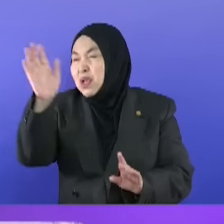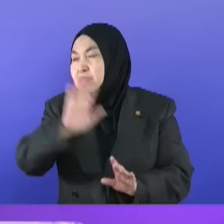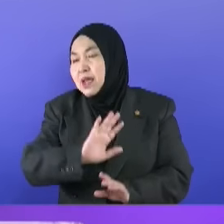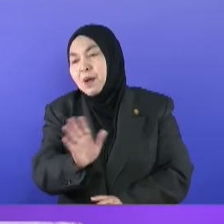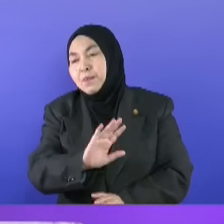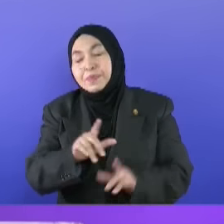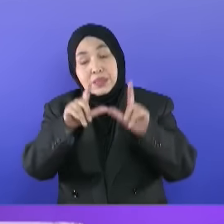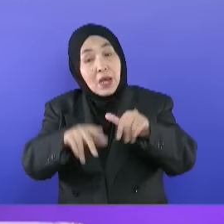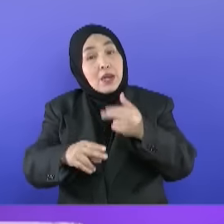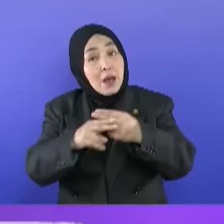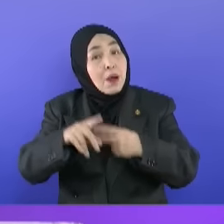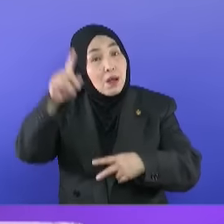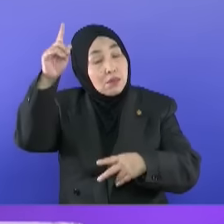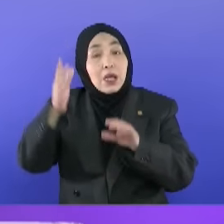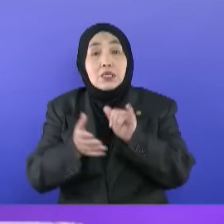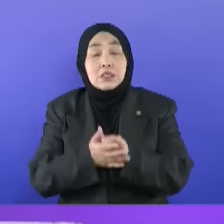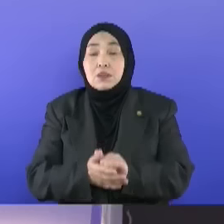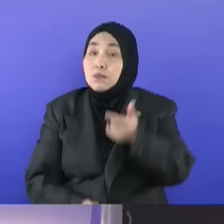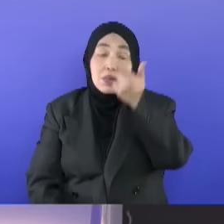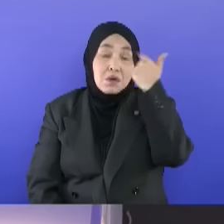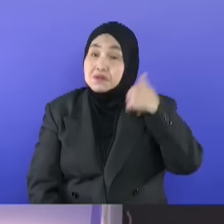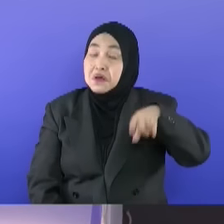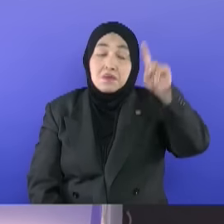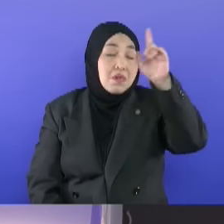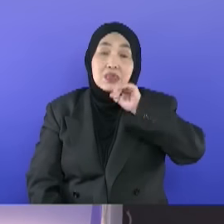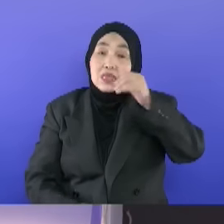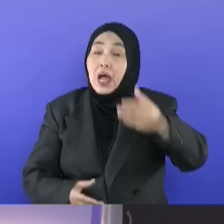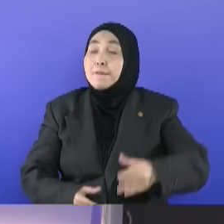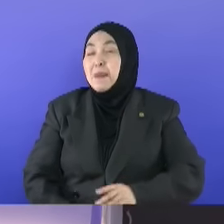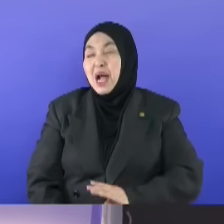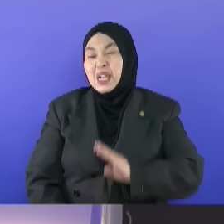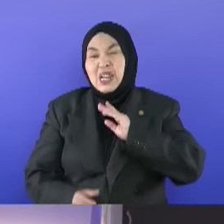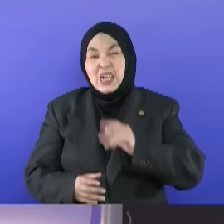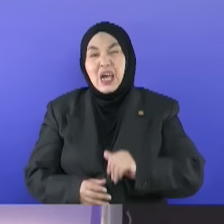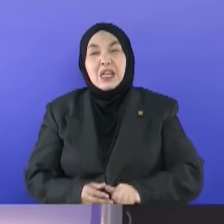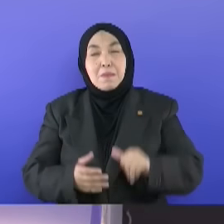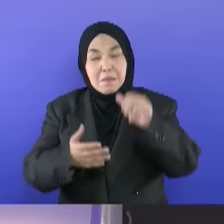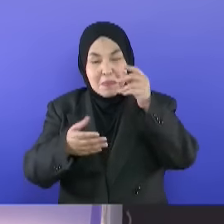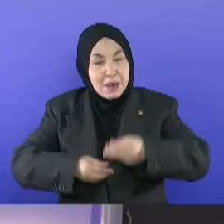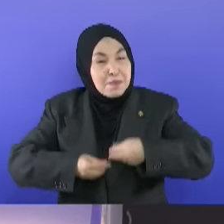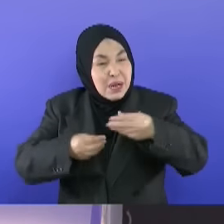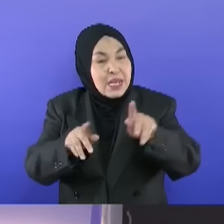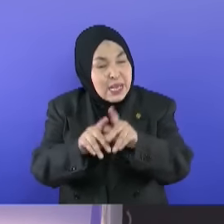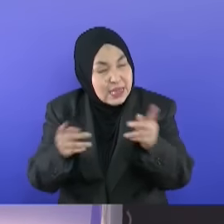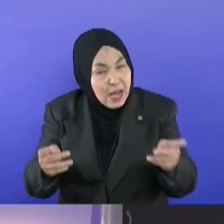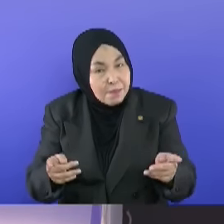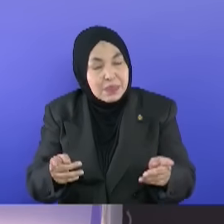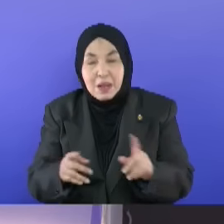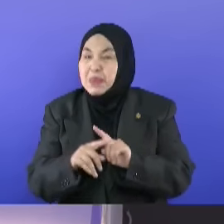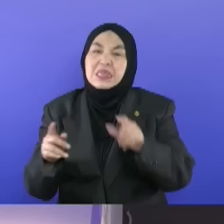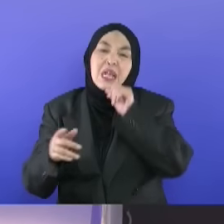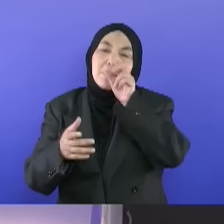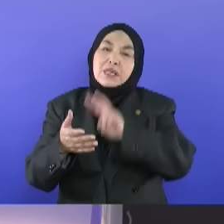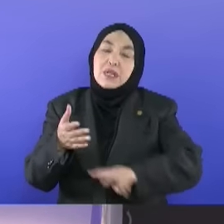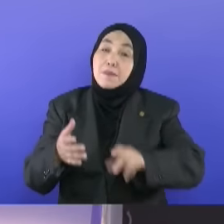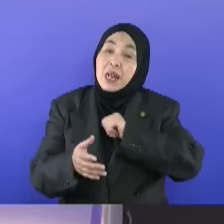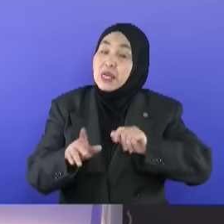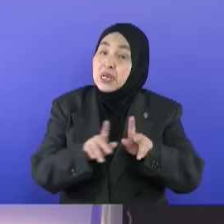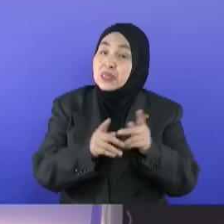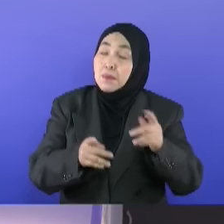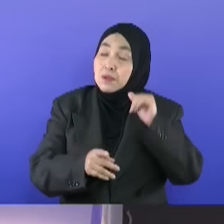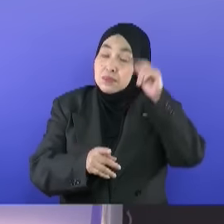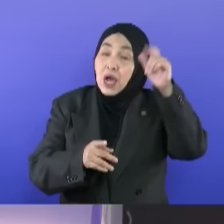nama Allah di situ. Kerana Allah tak bangga dengan orang yang diberi kitab tetapi tak baca kitab. Ustaz. Ah itu sebabnya utul kitab ataupun ahlil kitab.